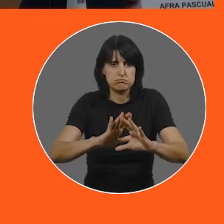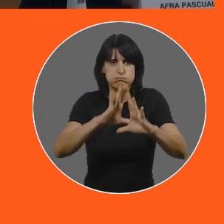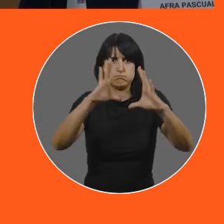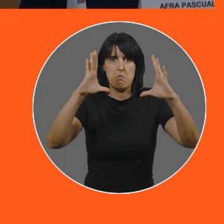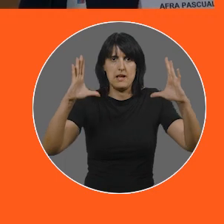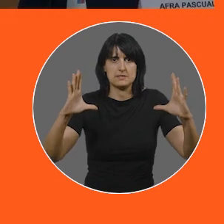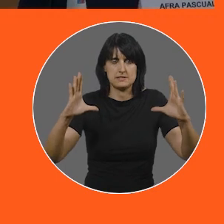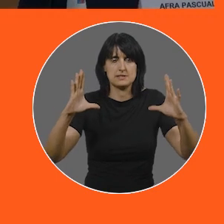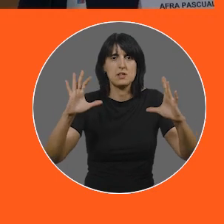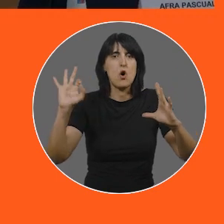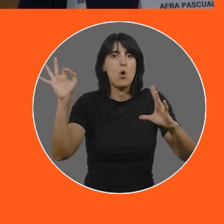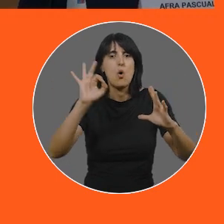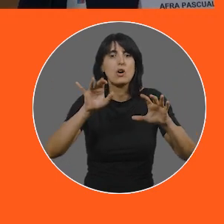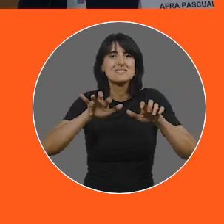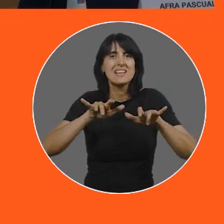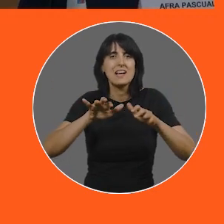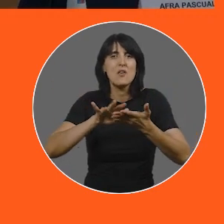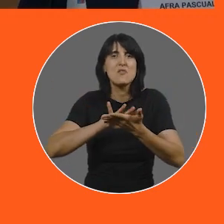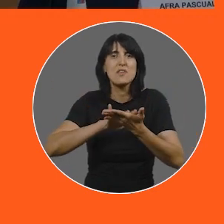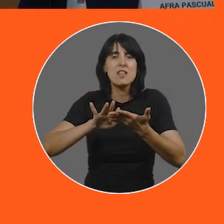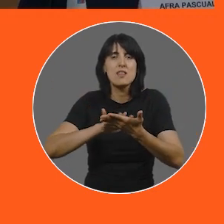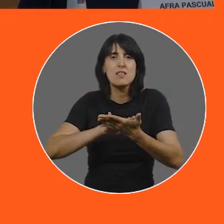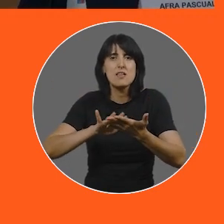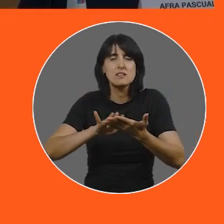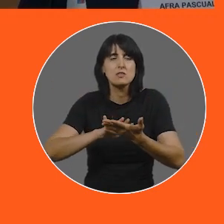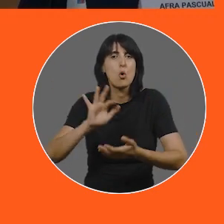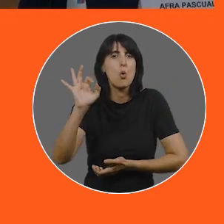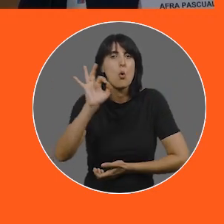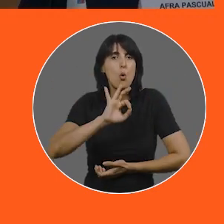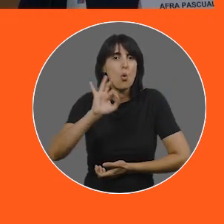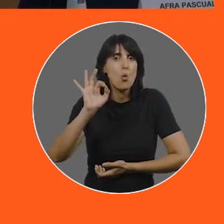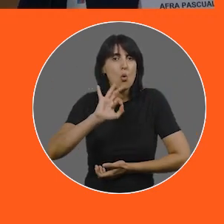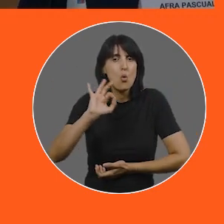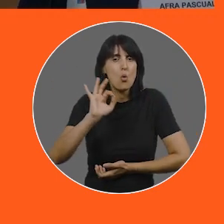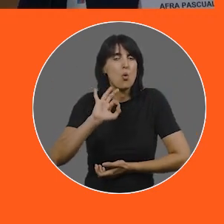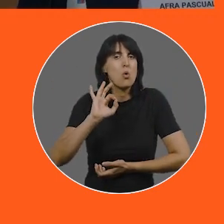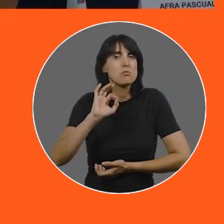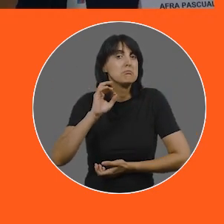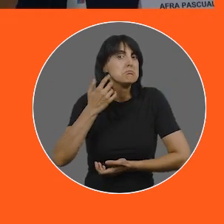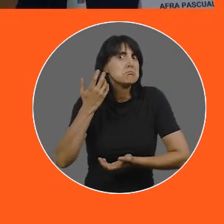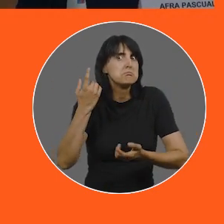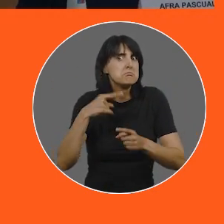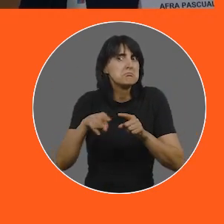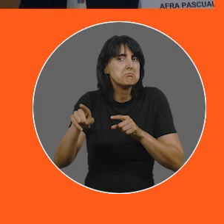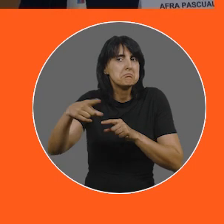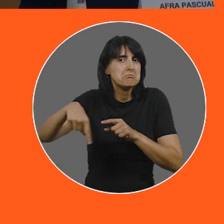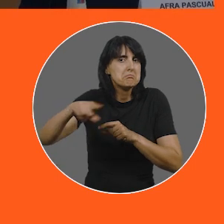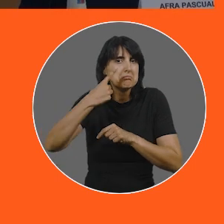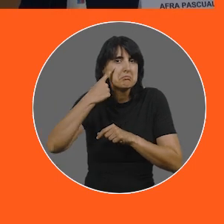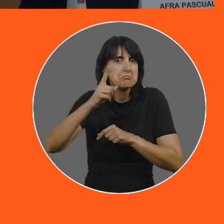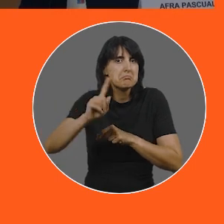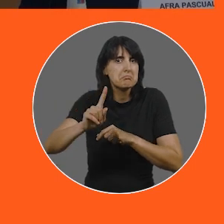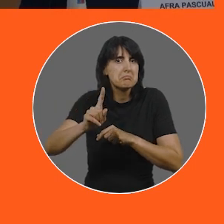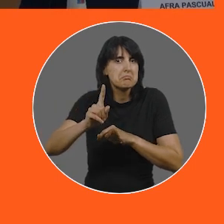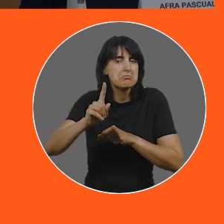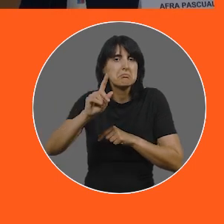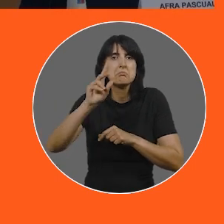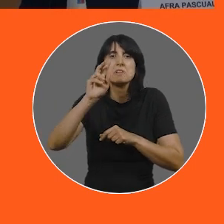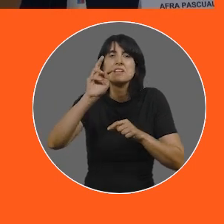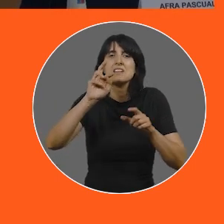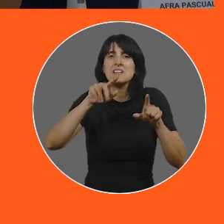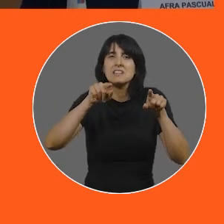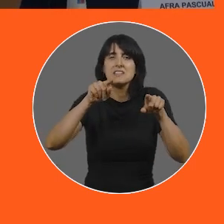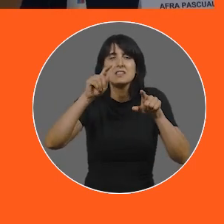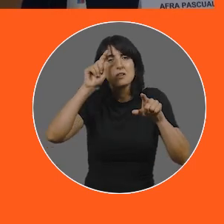contingut, ja sigui utilitzant els teclats Braille, o bé utilitzant una cosa que potser no esteu massa acostumats a veure, que són